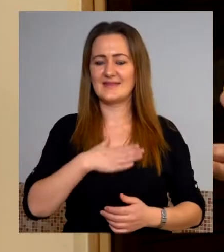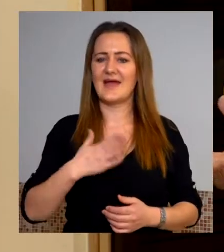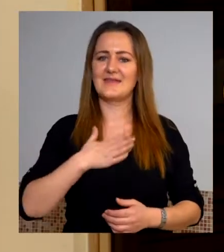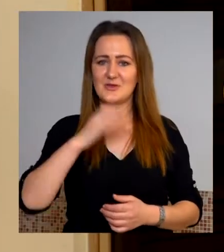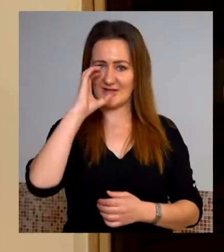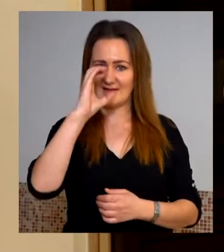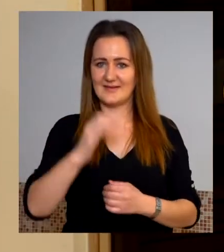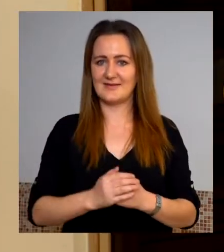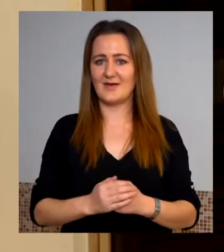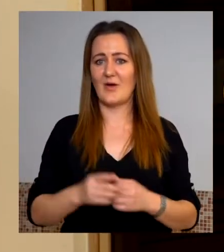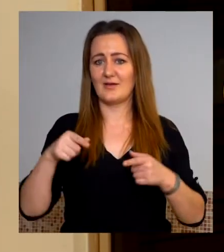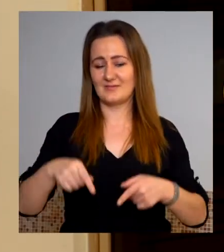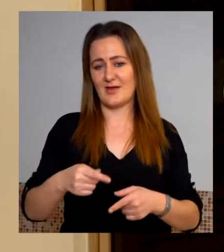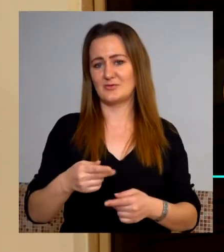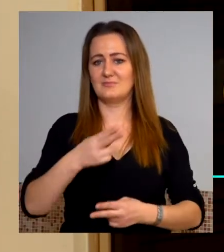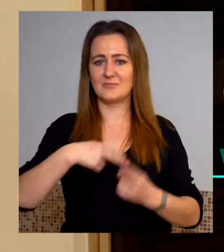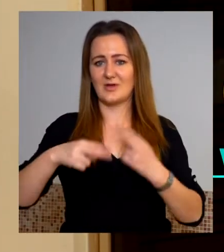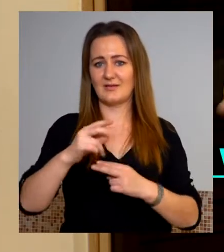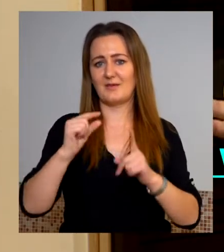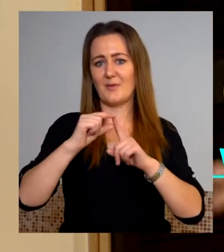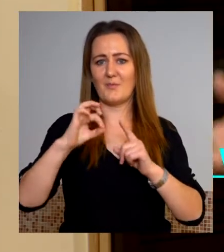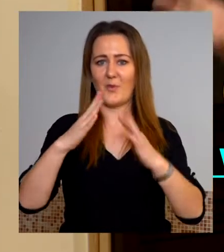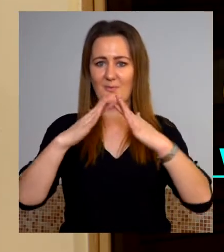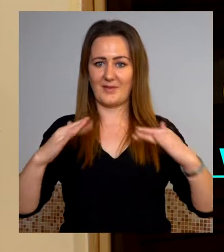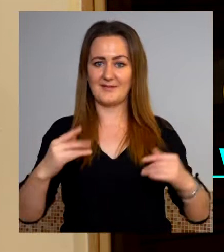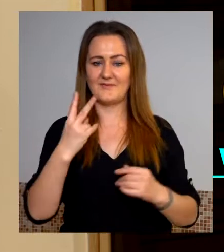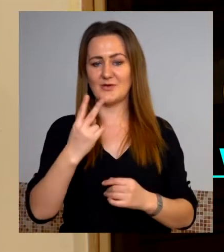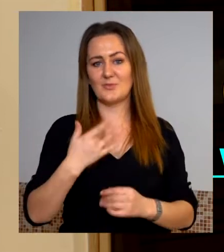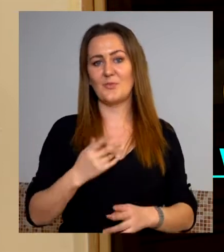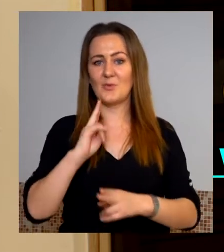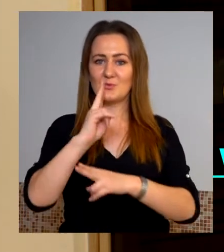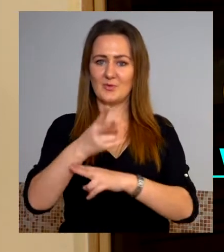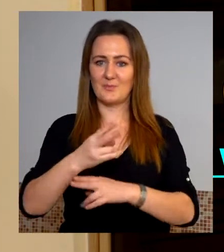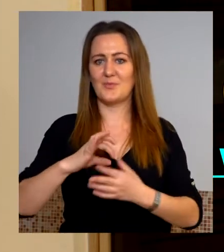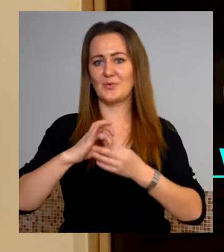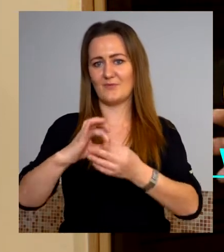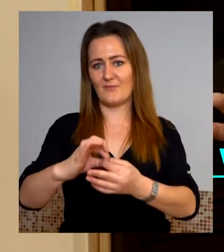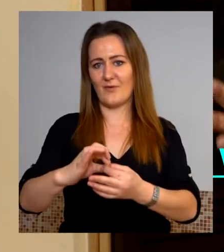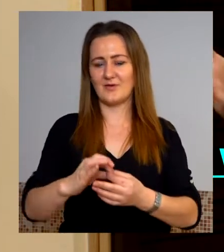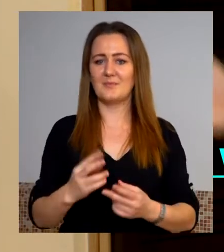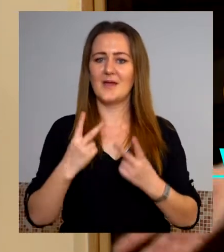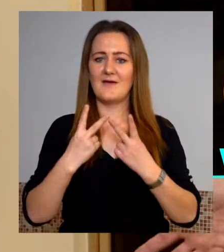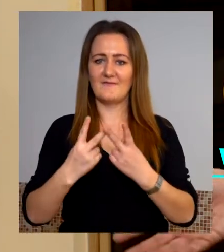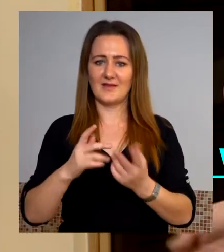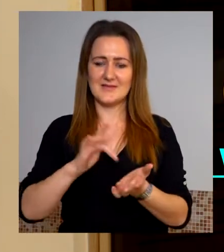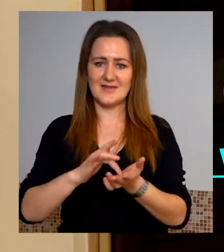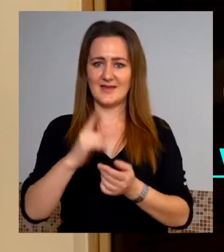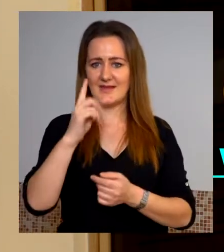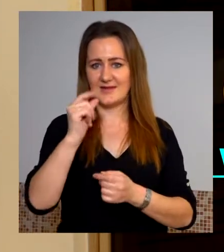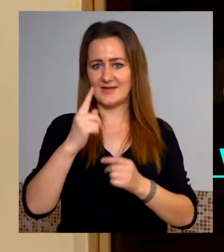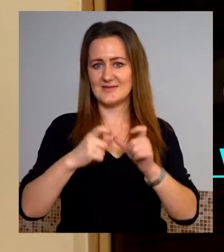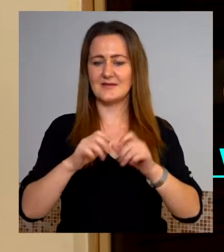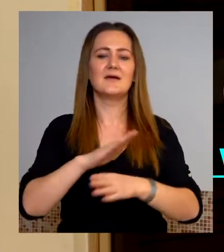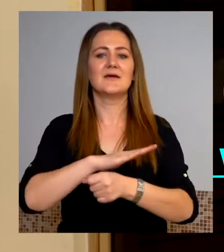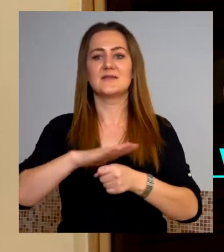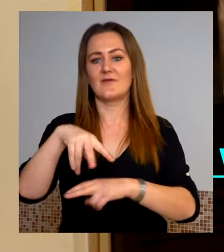Dragi naši gledatelji, u ovim našim šetnjama po planini Vlašić, po drugi put vodim vas u wellness i spa centar Iris. Svi